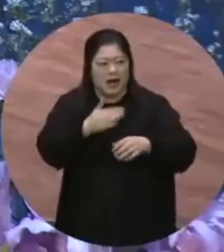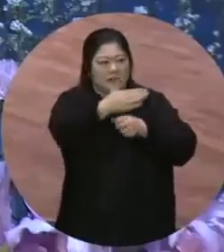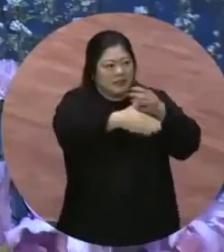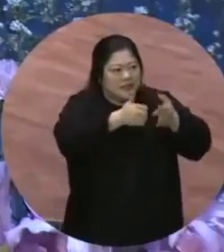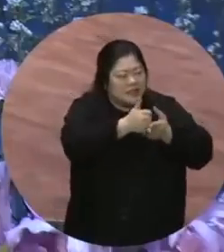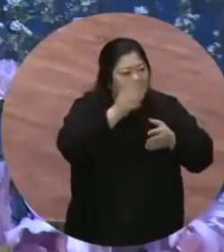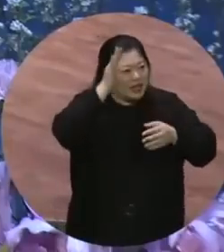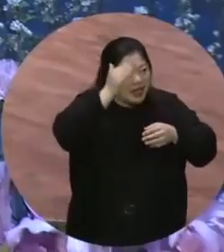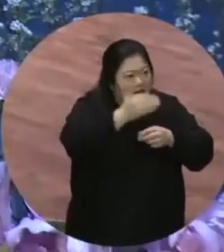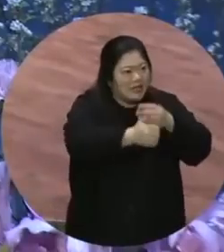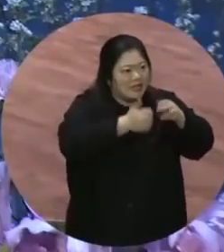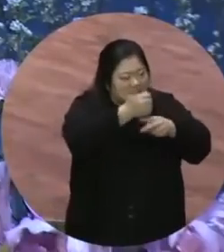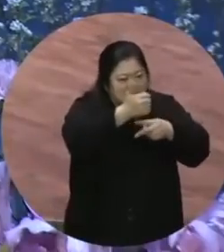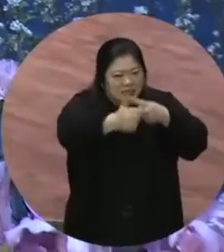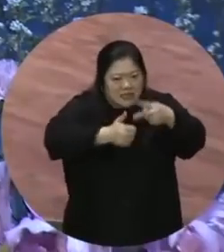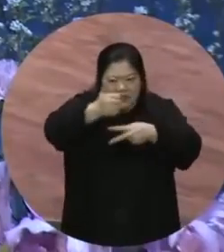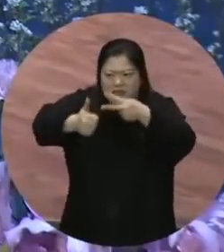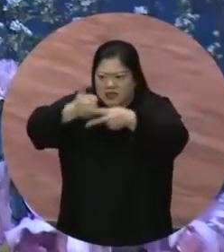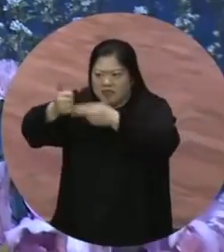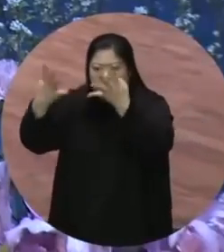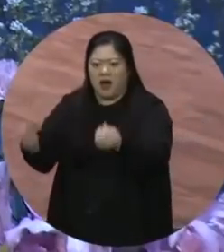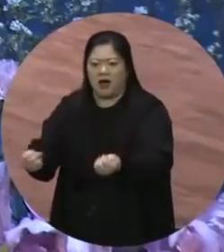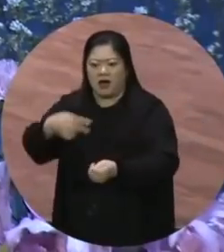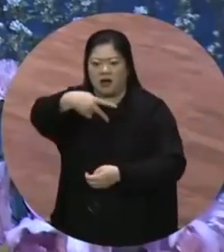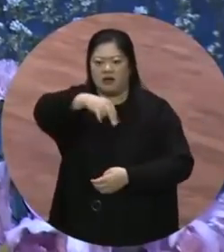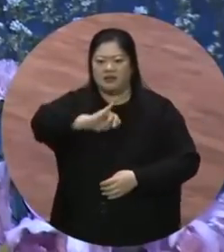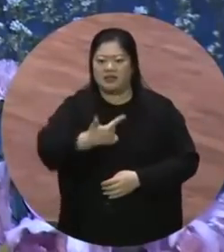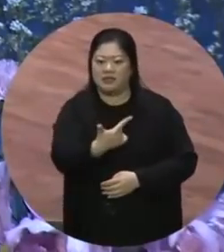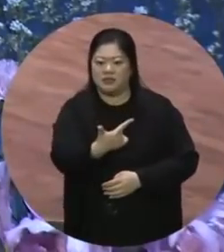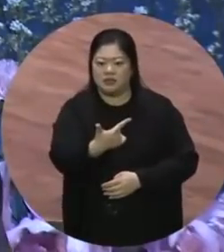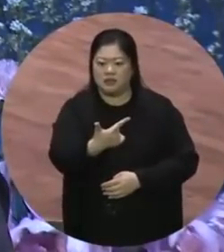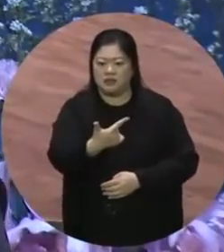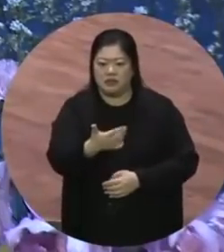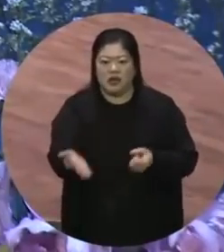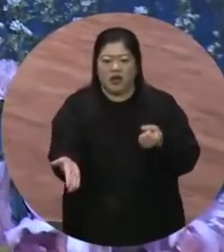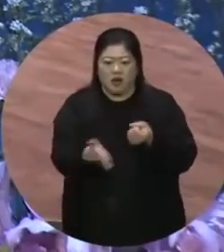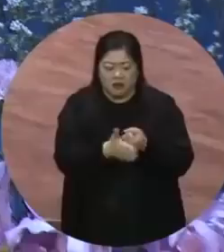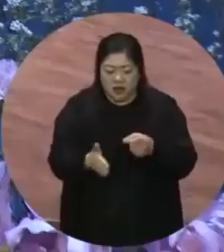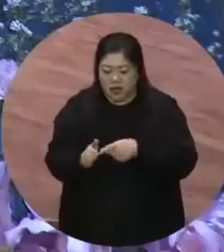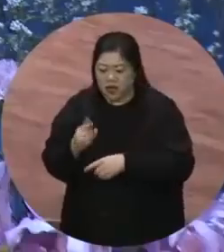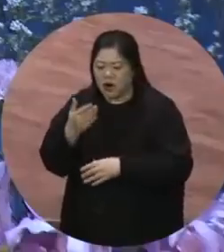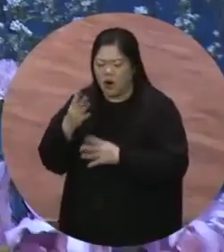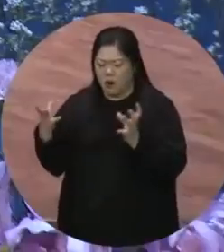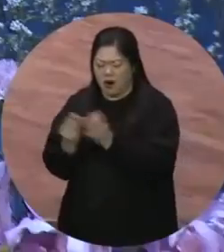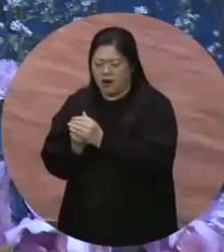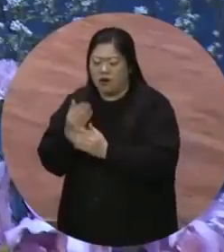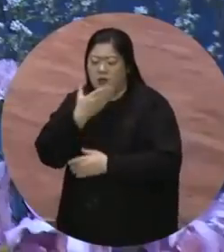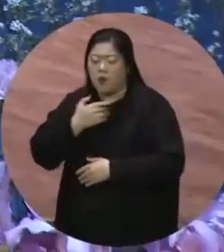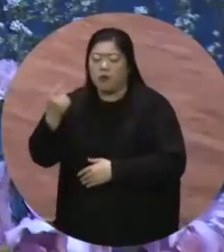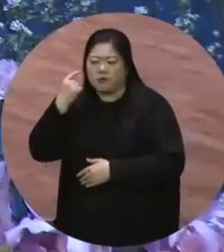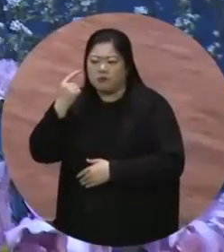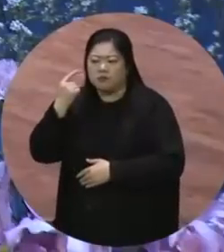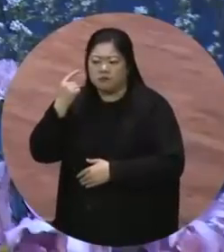황제는 신이다 그렇게 말했어요. 그렇기 때문에 사도 바울은 이런 황제의 복음이